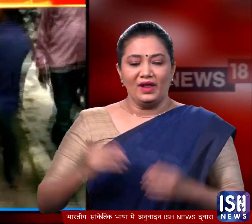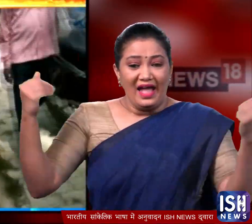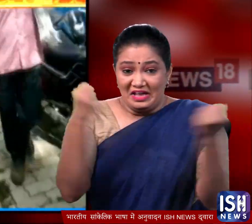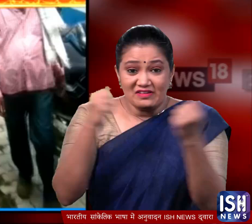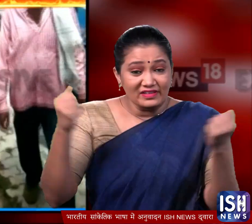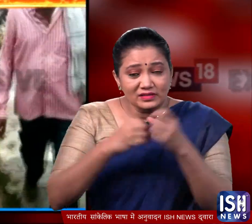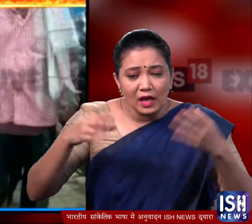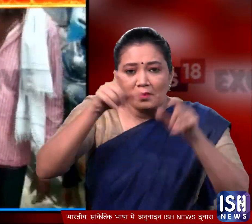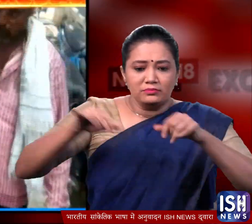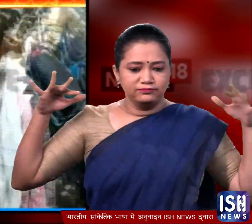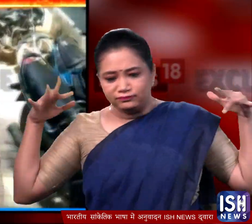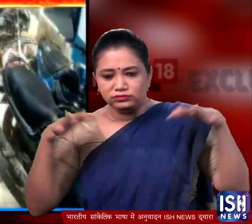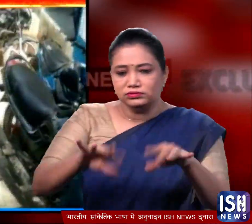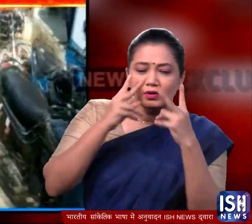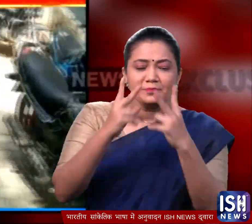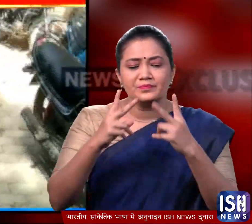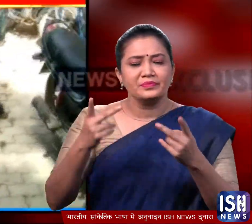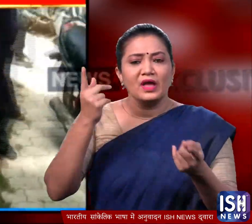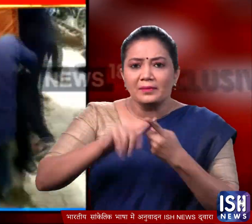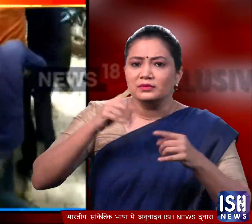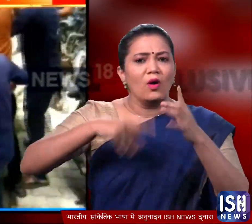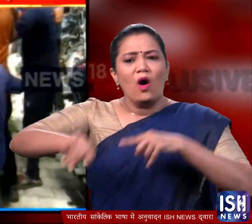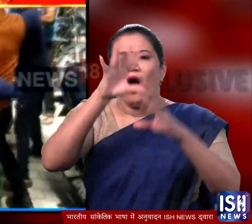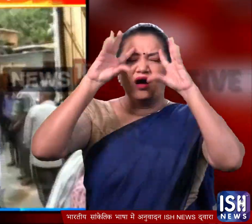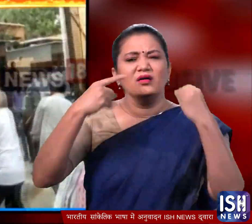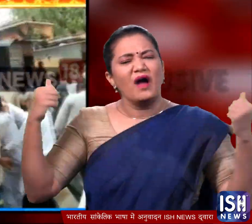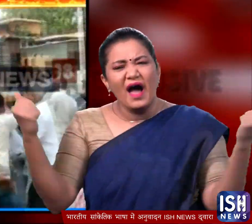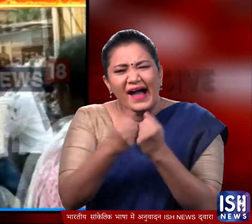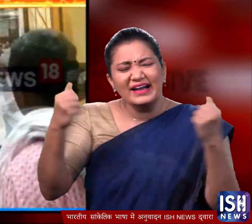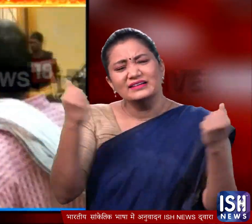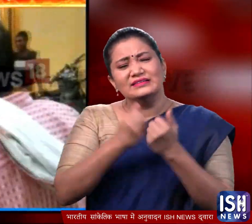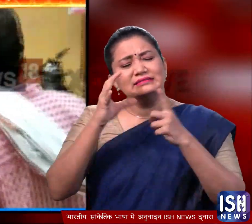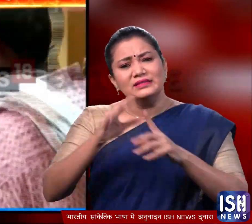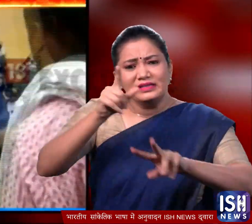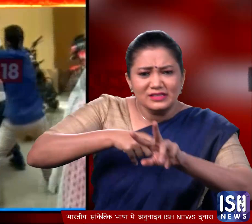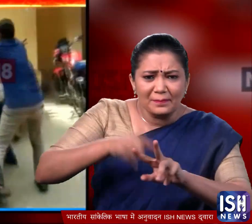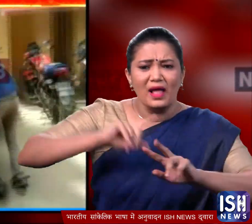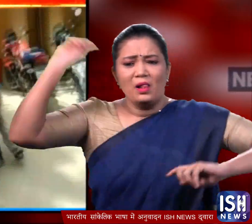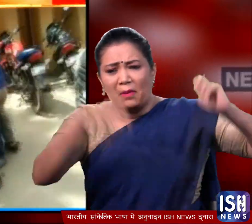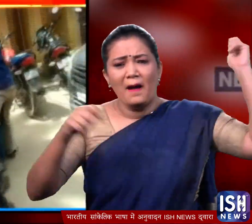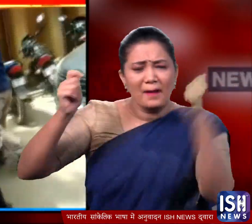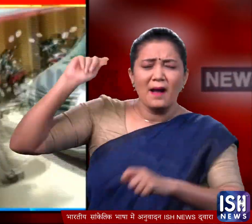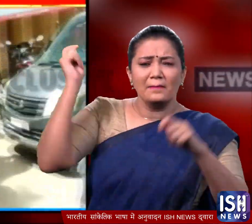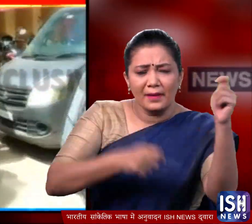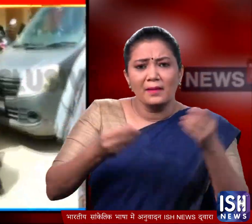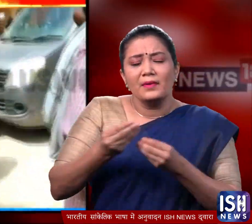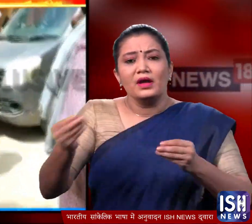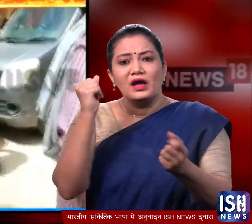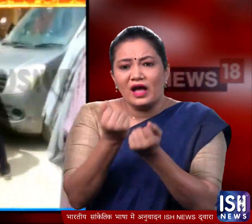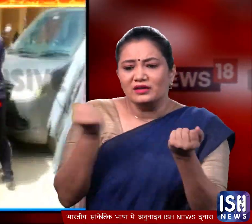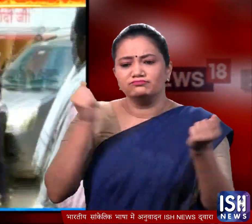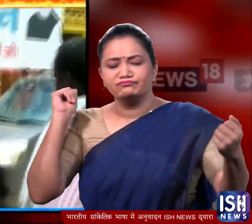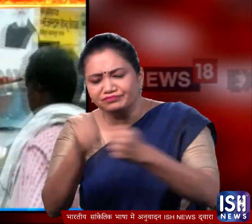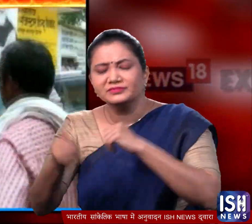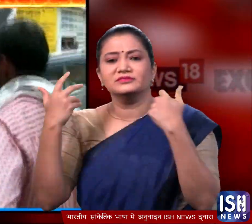जैसे ही हाथापाई हुई वहां लोगों की भीड़ जमा हो गई, लेकिन इन्हें किसी की चिंता नहीं थी। ये दोनों एक दूसरे को चप्पलों से मारते पीटते पास खड़ी एक